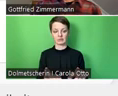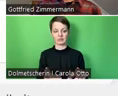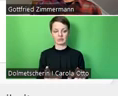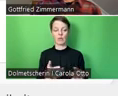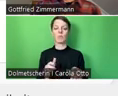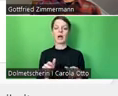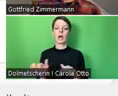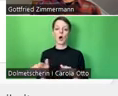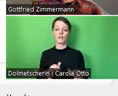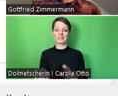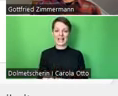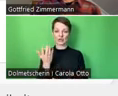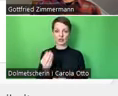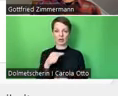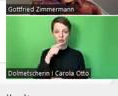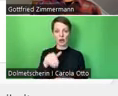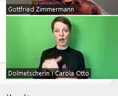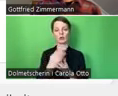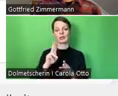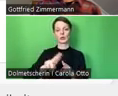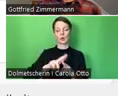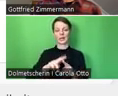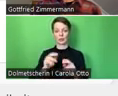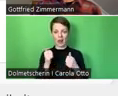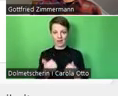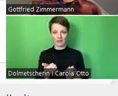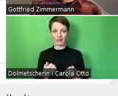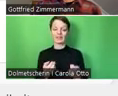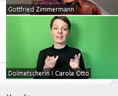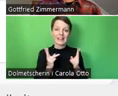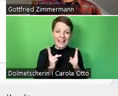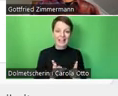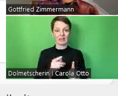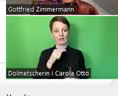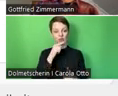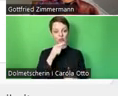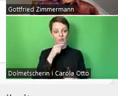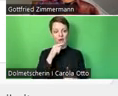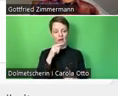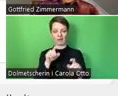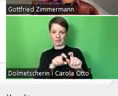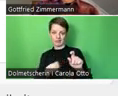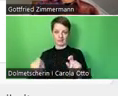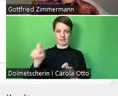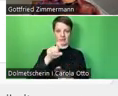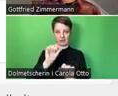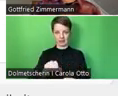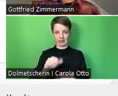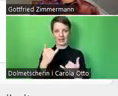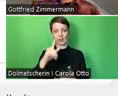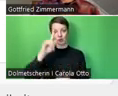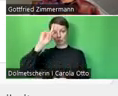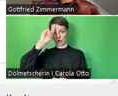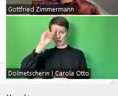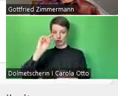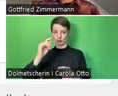Office Erstellungssprachen und Korrekturhilfen die richtige Sprache nach oben schieben. Also Deutschland ist jetzt die